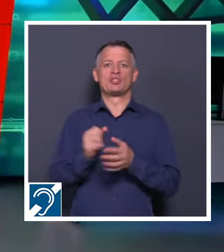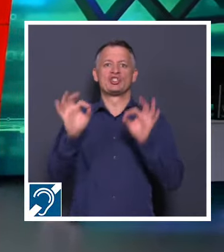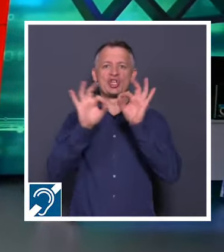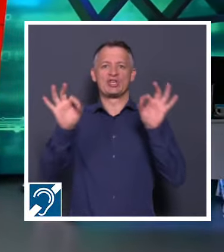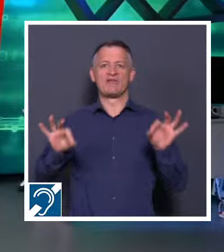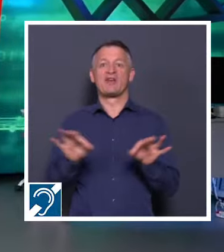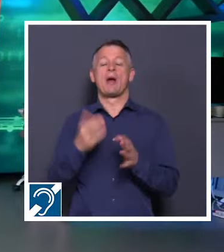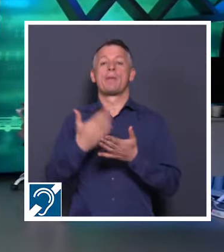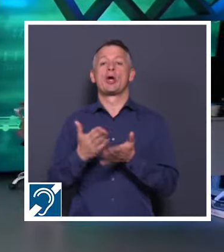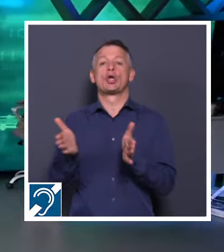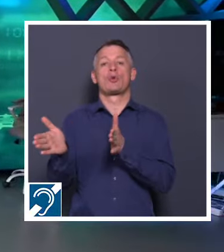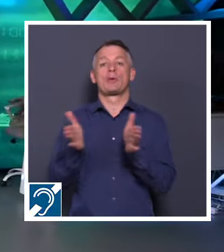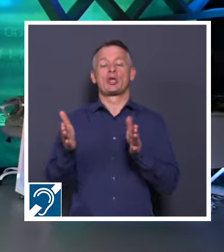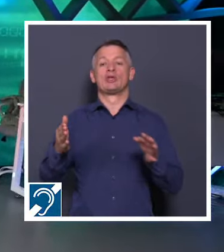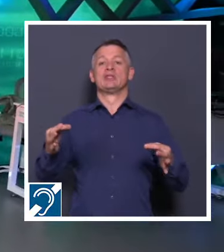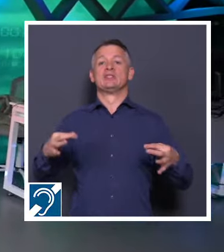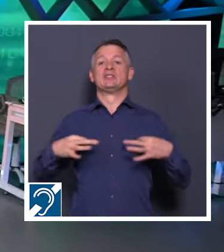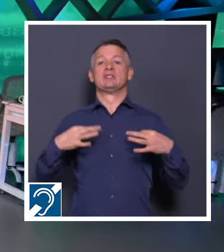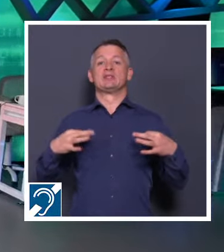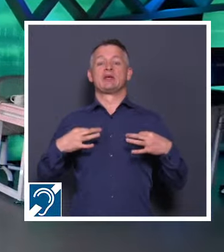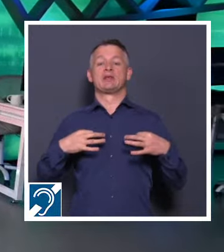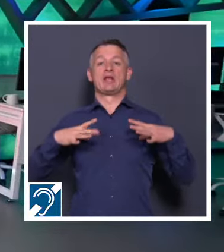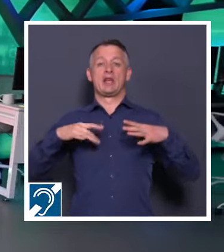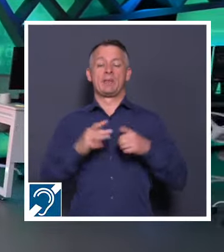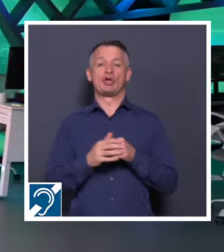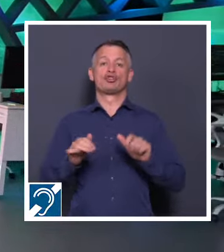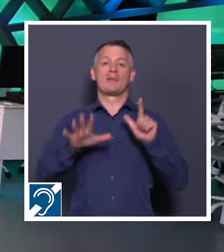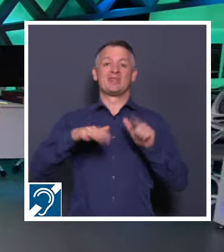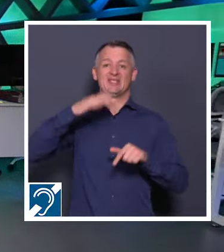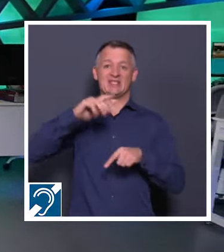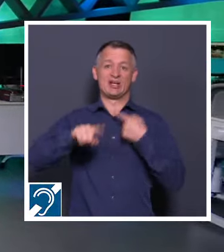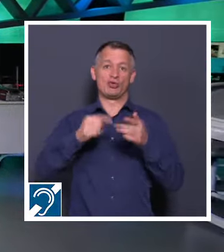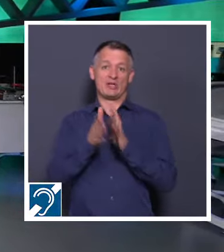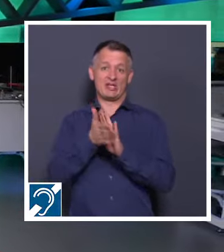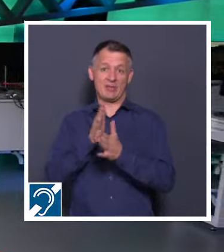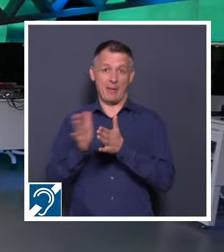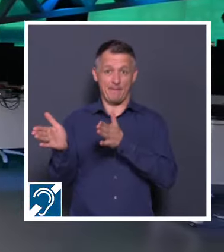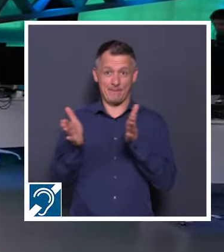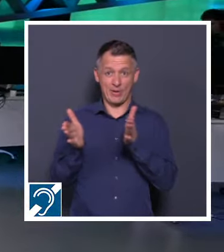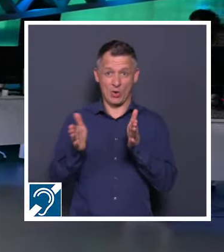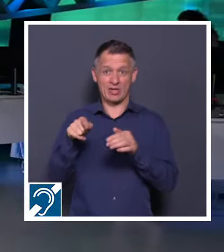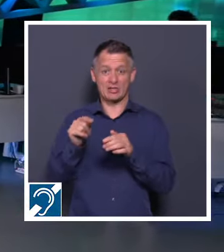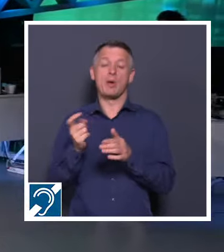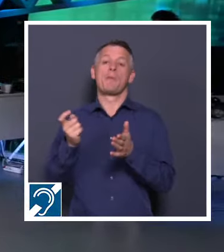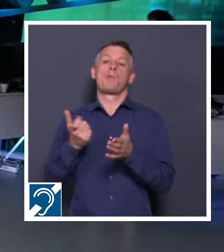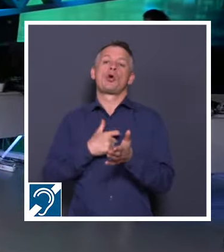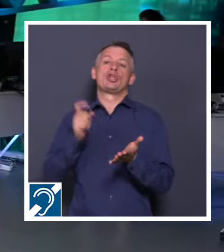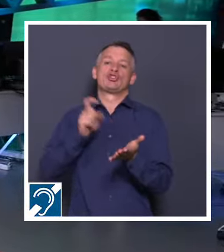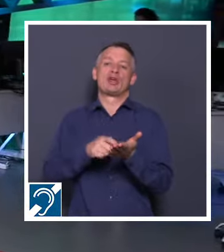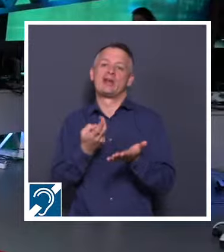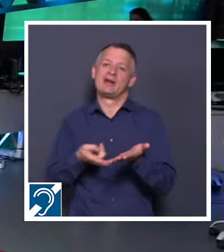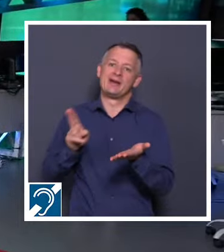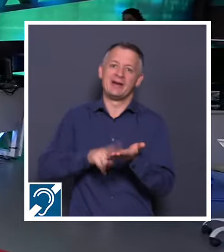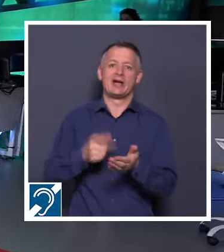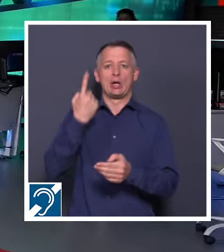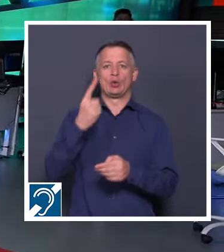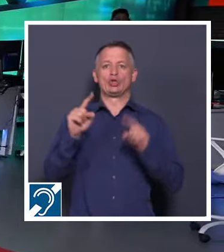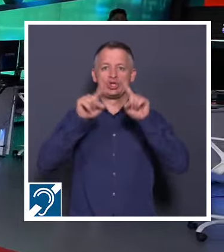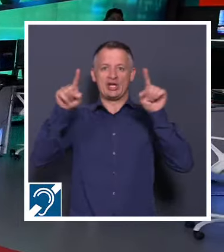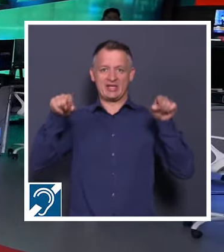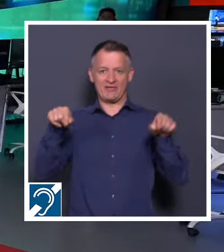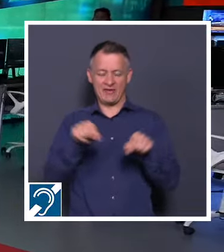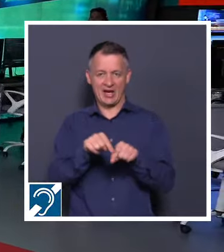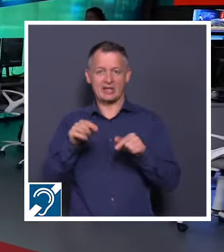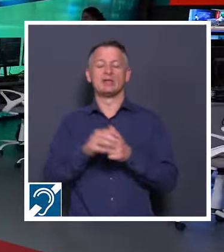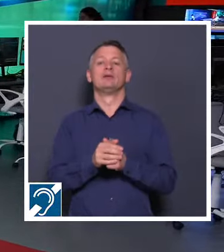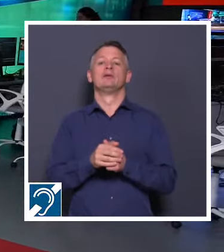certificatul pentru un concediu medical de 7 zile. După expirarea acestor 7 zile, mai poate poate solicita un alt certificat